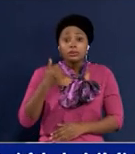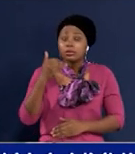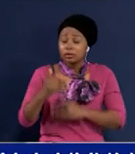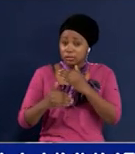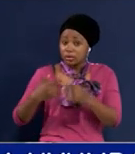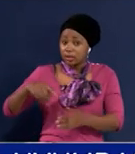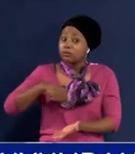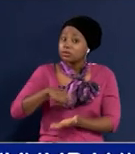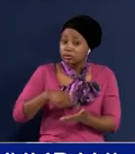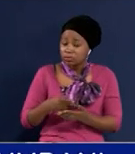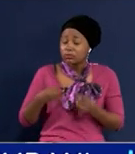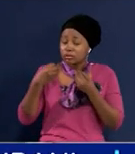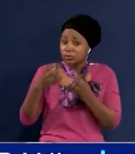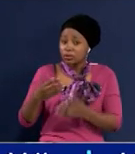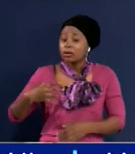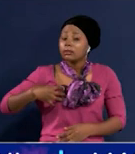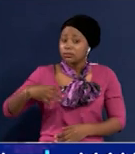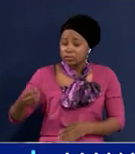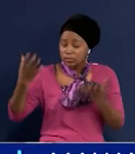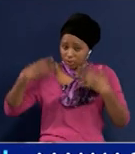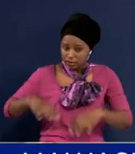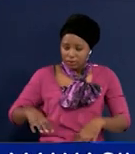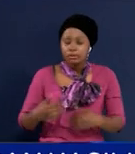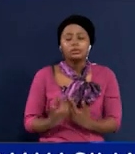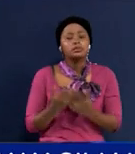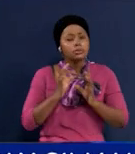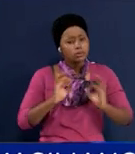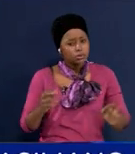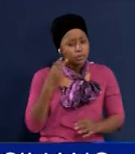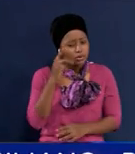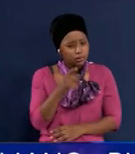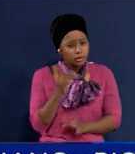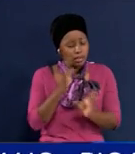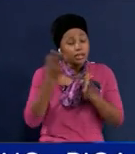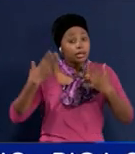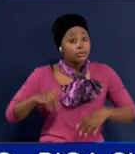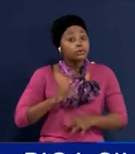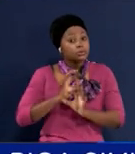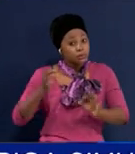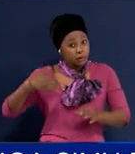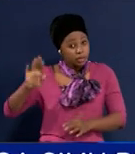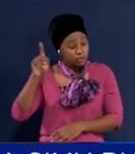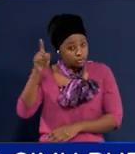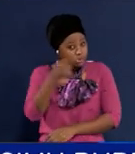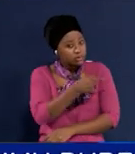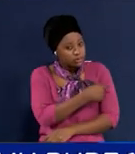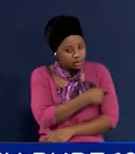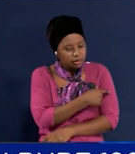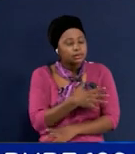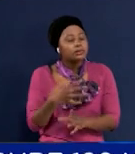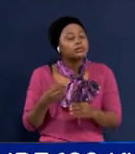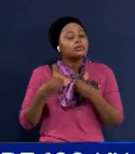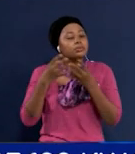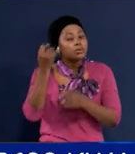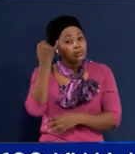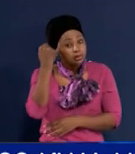cha kutolea huduma za afya. Amefanya vizuri sana. Ni muhimu unapoona hali yako ya kiafya haiko vizuri uende hospitali ili uweze kupatiwa